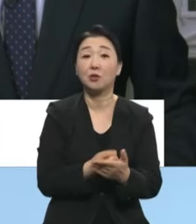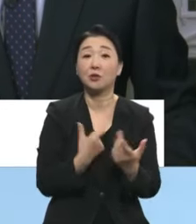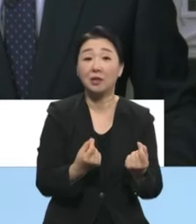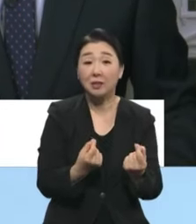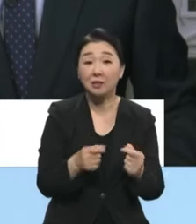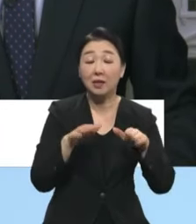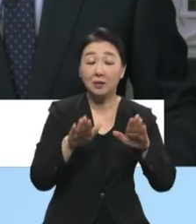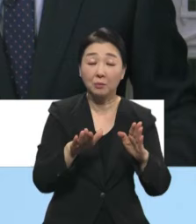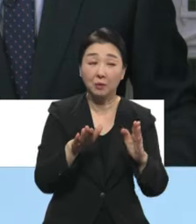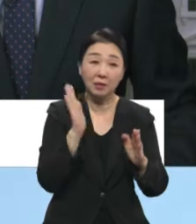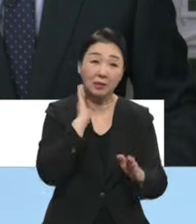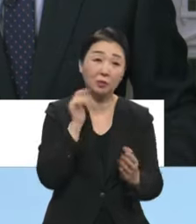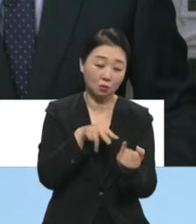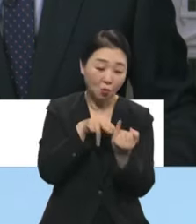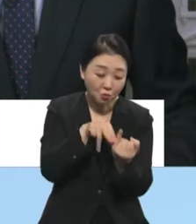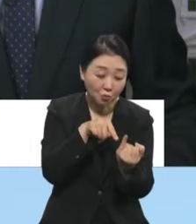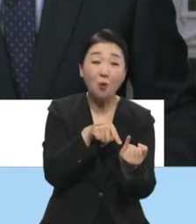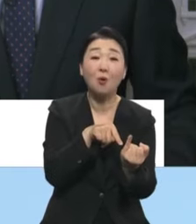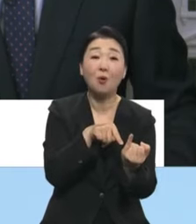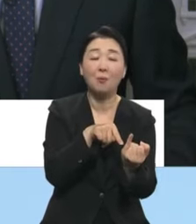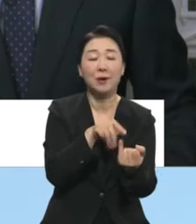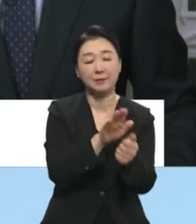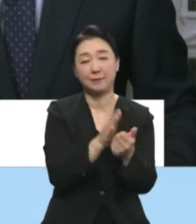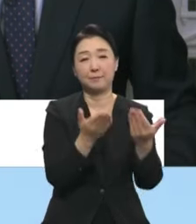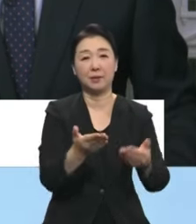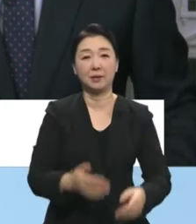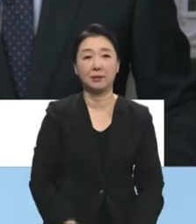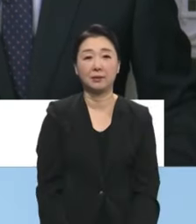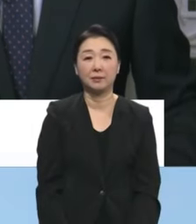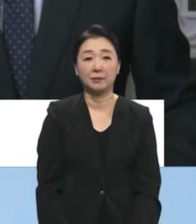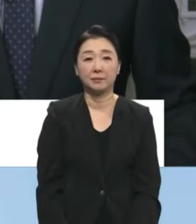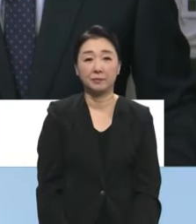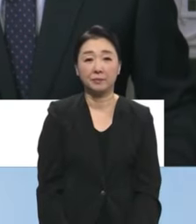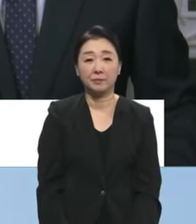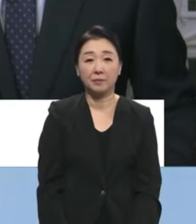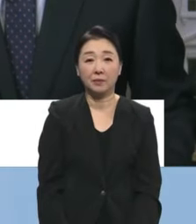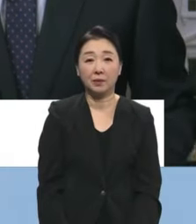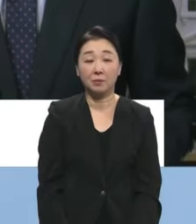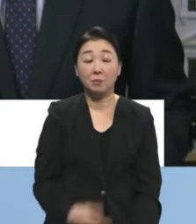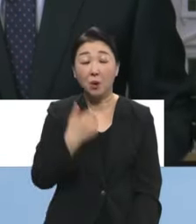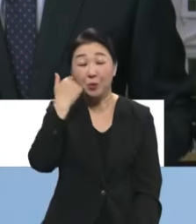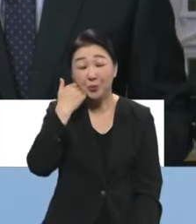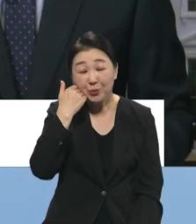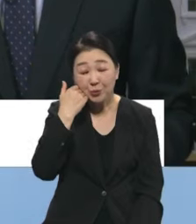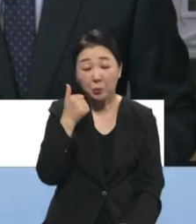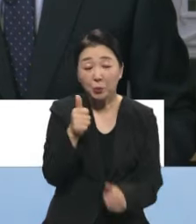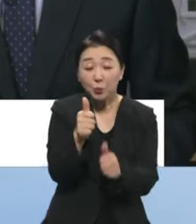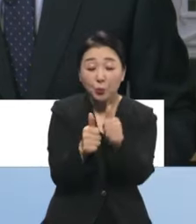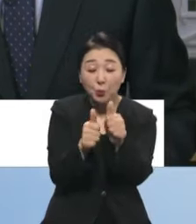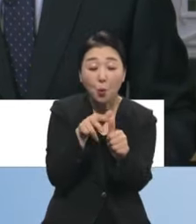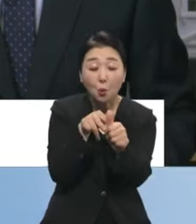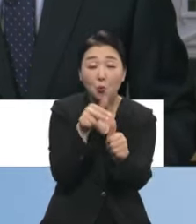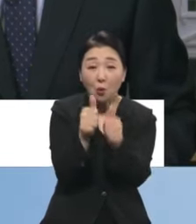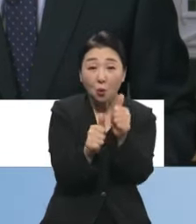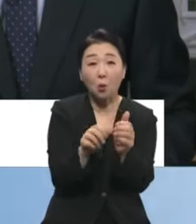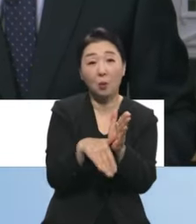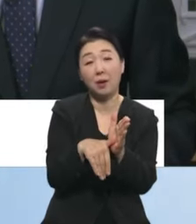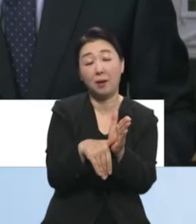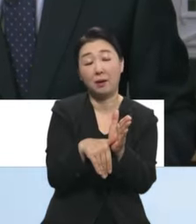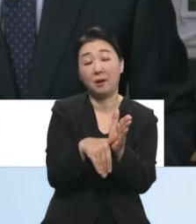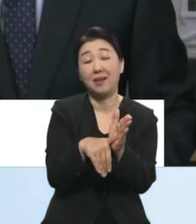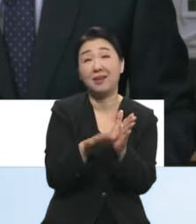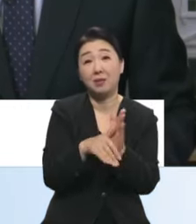그가 대선 후보가 되는 것도 전폭적으로 지지한다고 밝혔습니다. 일각에선 미니 후보 경선을 해서라도 분위기를 띄워야 한다는 주장이